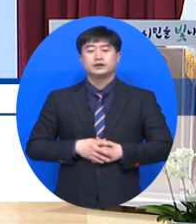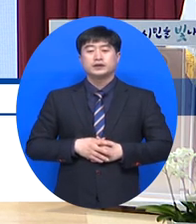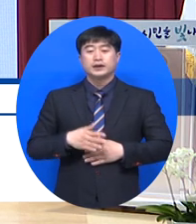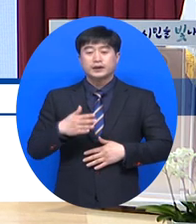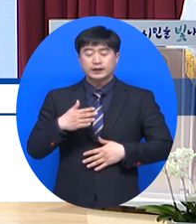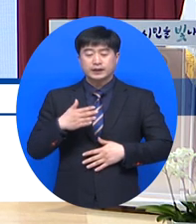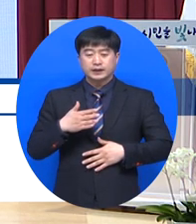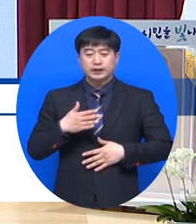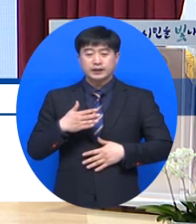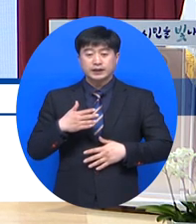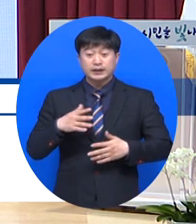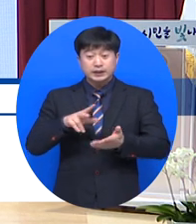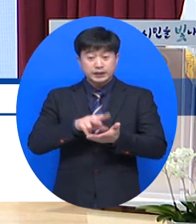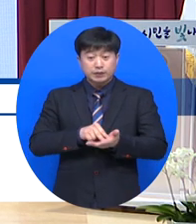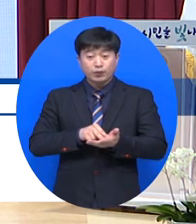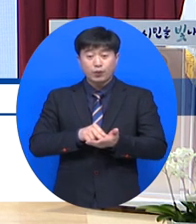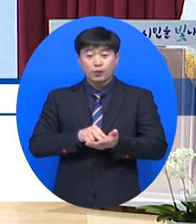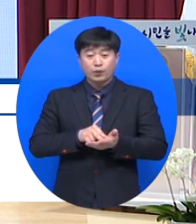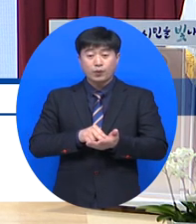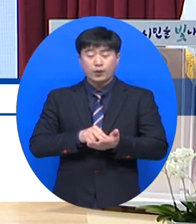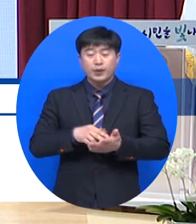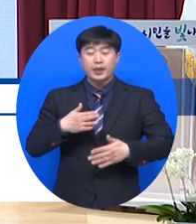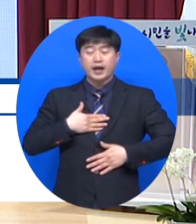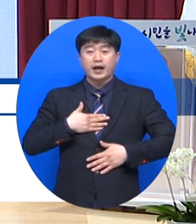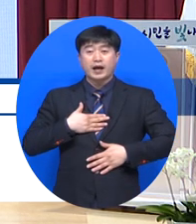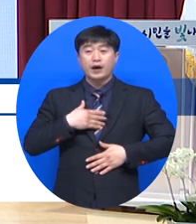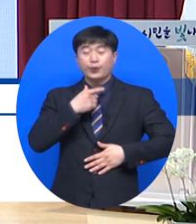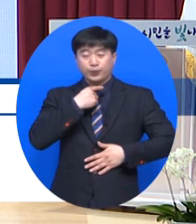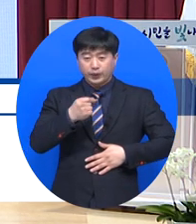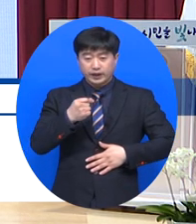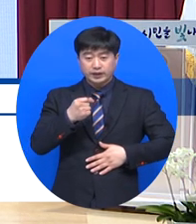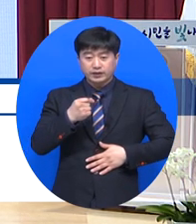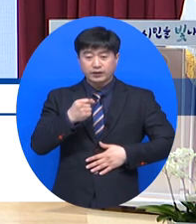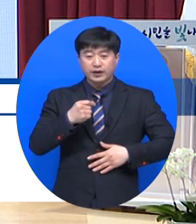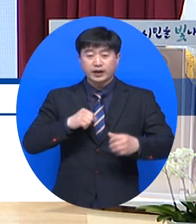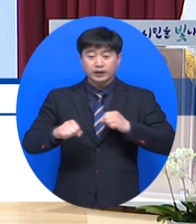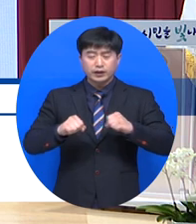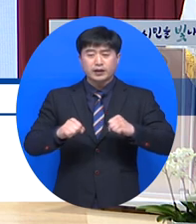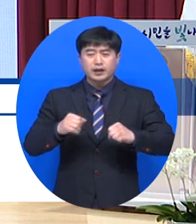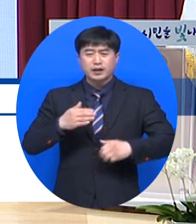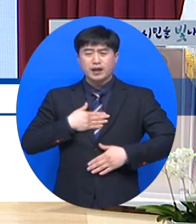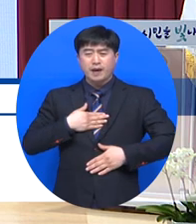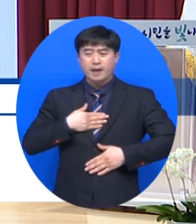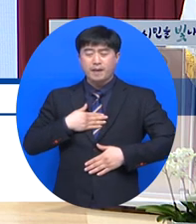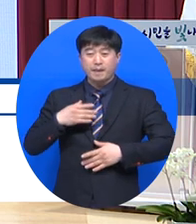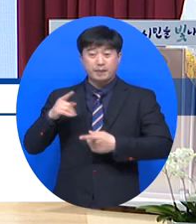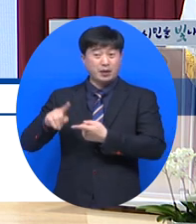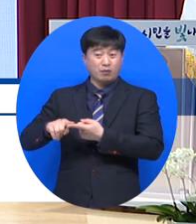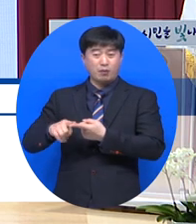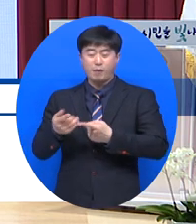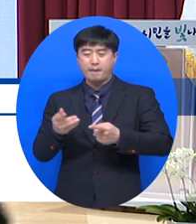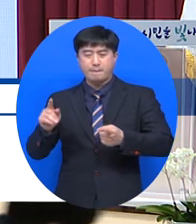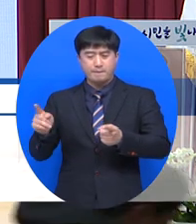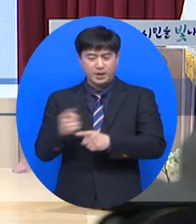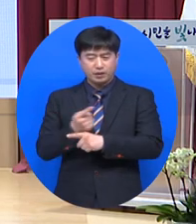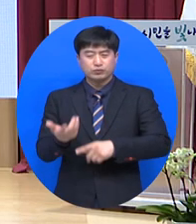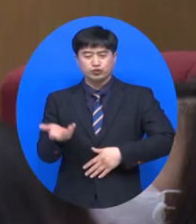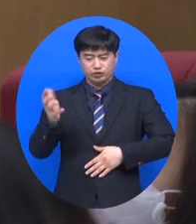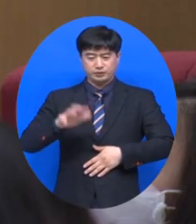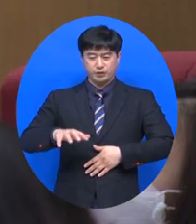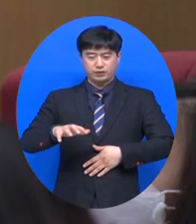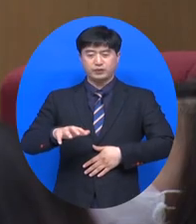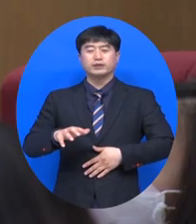제 제목은 내가 하고 싶어서 하는 내 마음에 들지 않는 것 뒤집기로 보시면